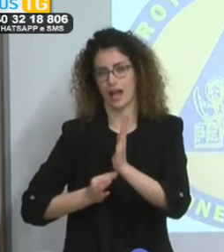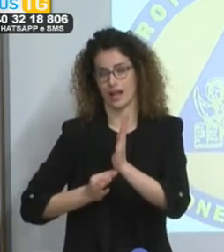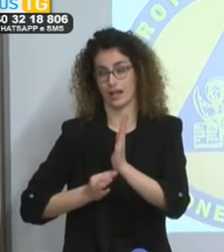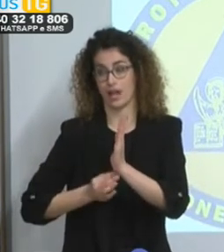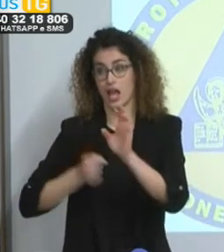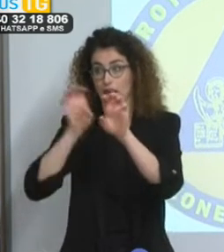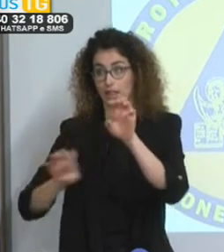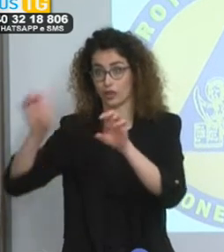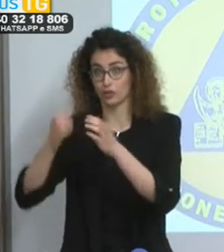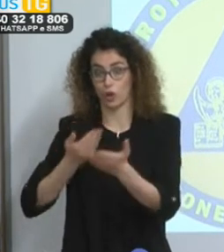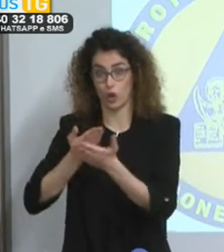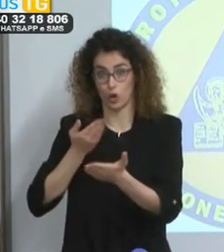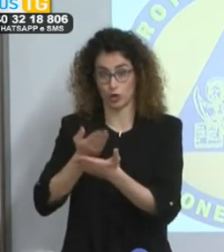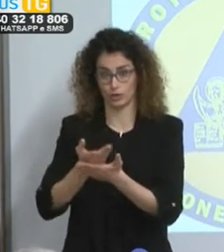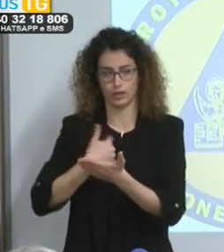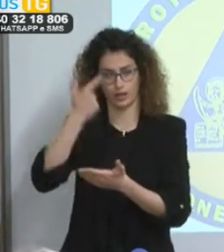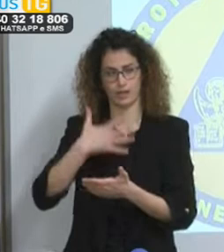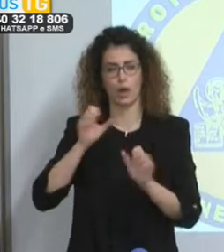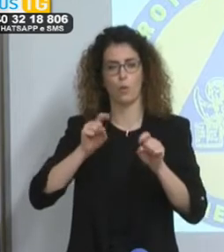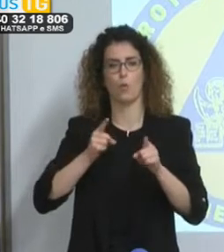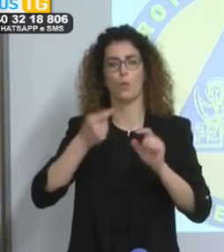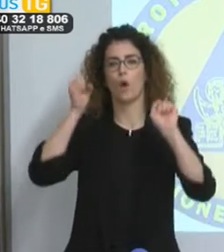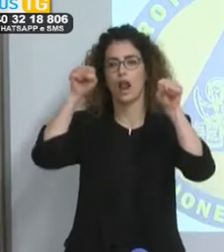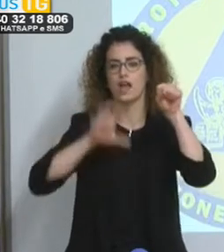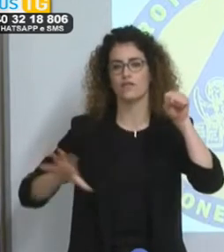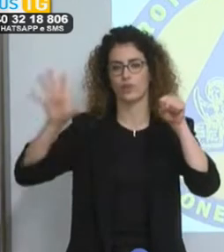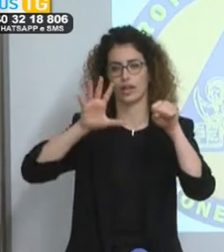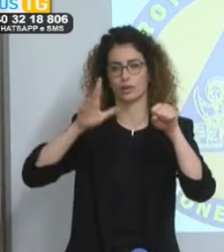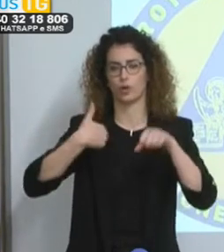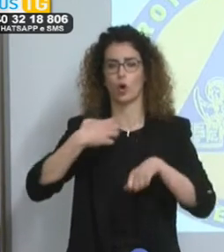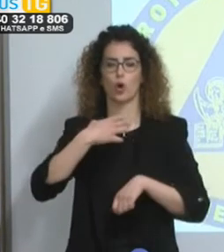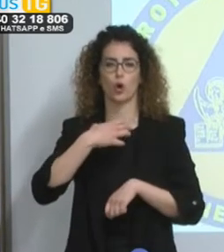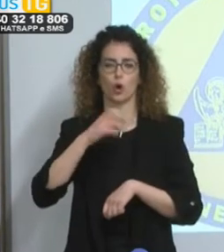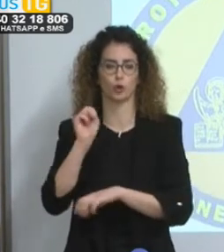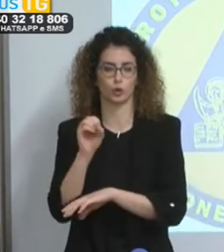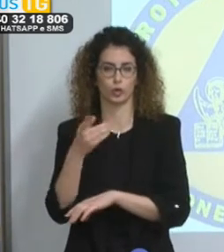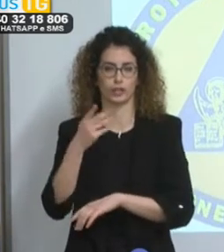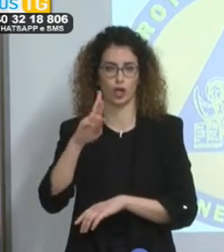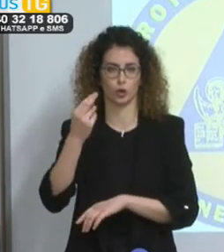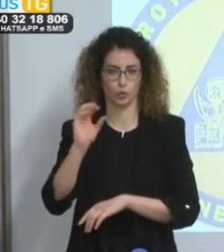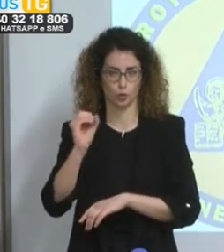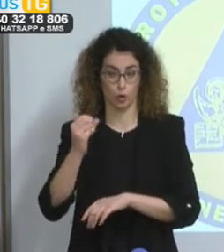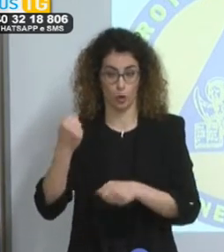proporranno. Voi sapete che il Veneto è anche capofila con la dottoressa Russo di questo lavoro.